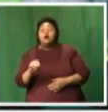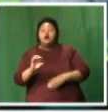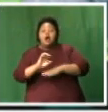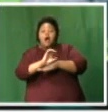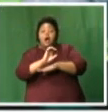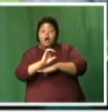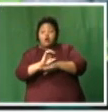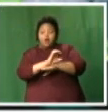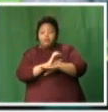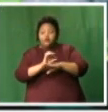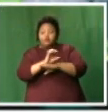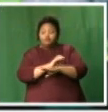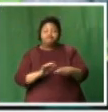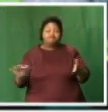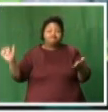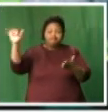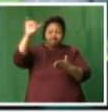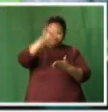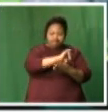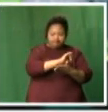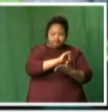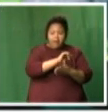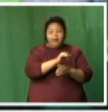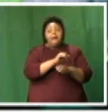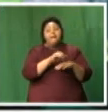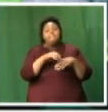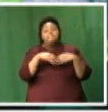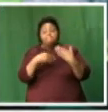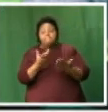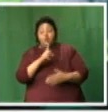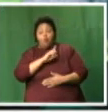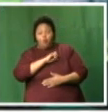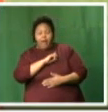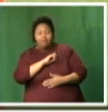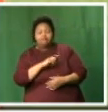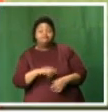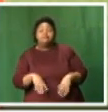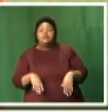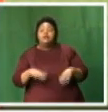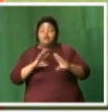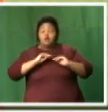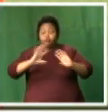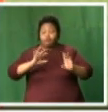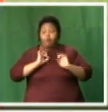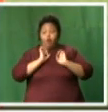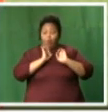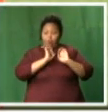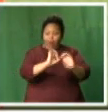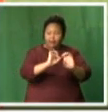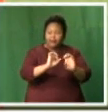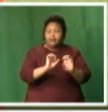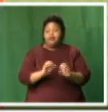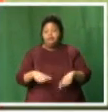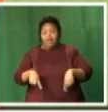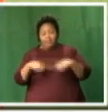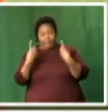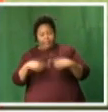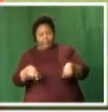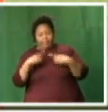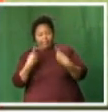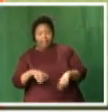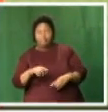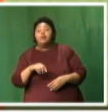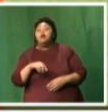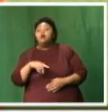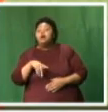ngelikhethelo. Onana loneminyaka lengu-26 kubikwa ukuthi ube nekhishana nemceceshi wakhe Rigobert Song ngemva kokuthi lelikhethelo likhale phansi